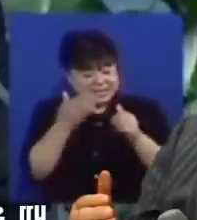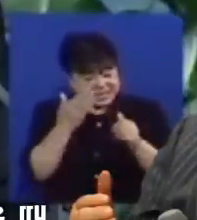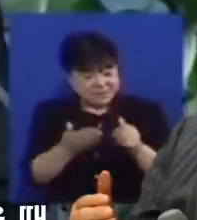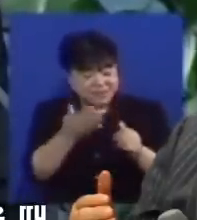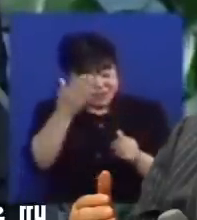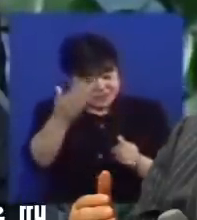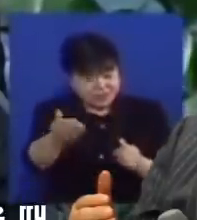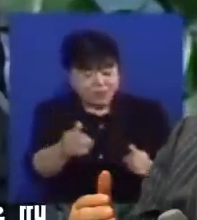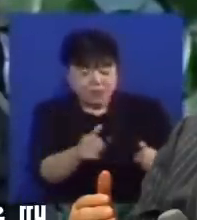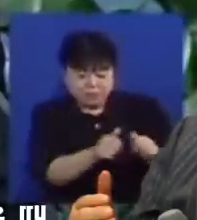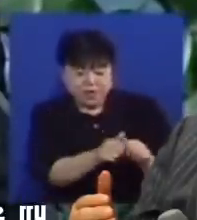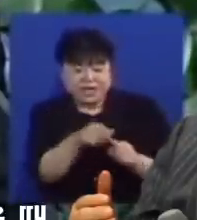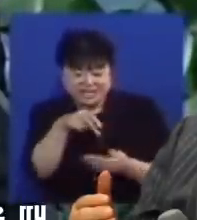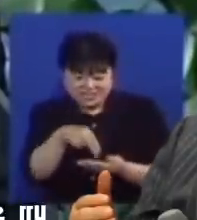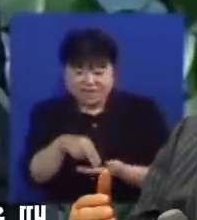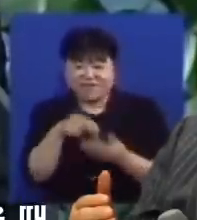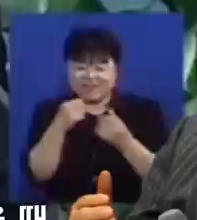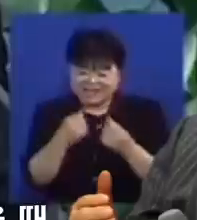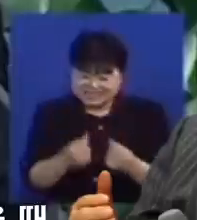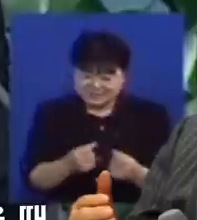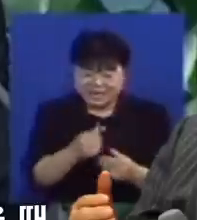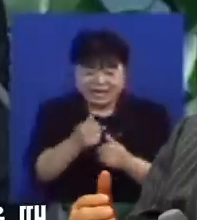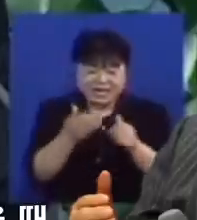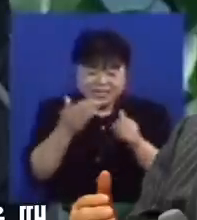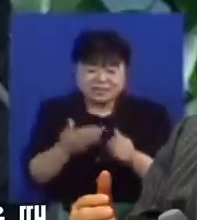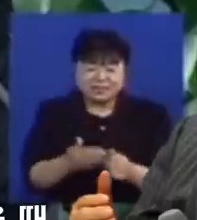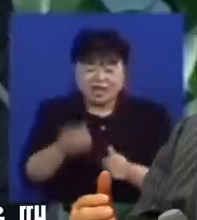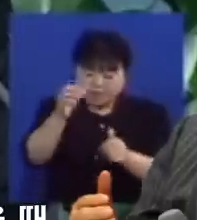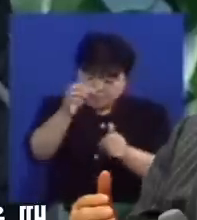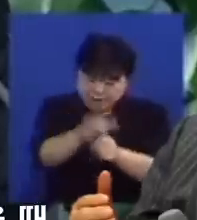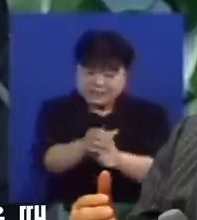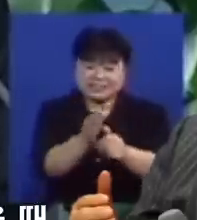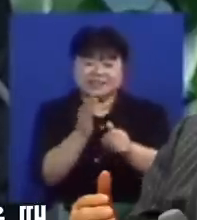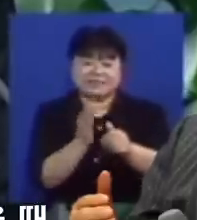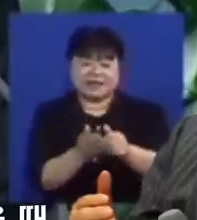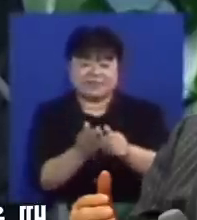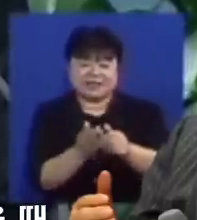하나님은 여러분 편에 서 계신 것입니다. 하나님께 맡겨버려요.